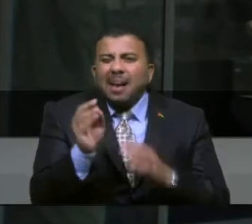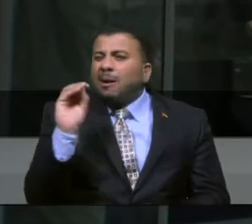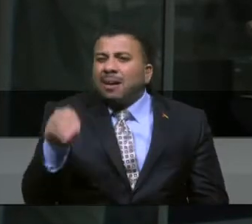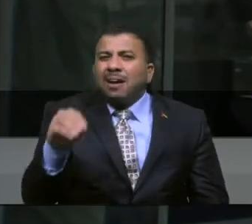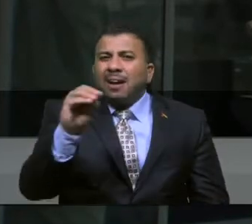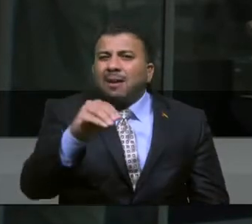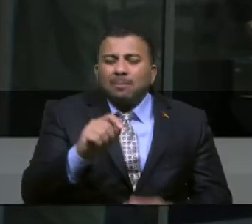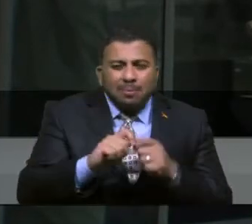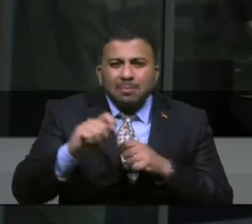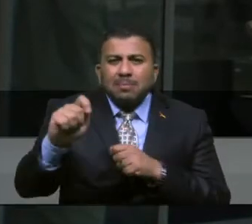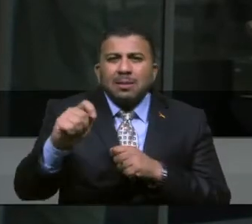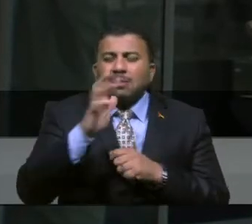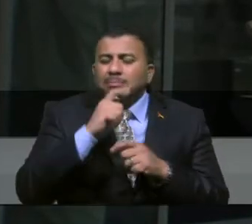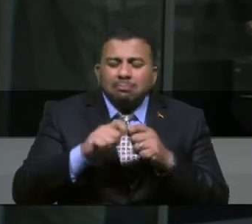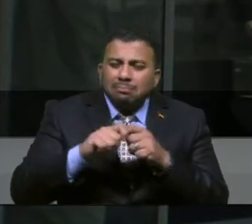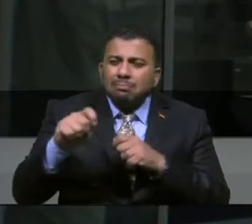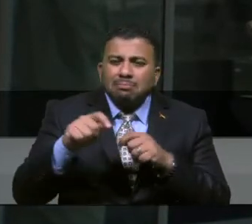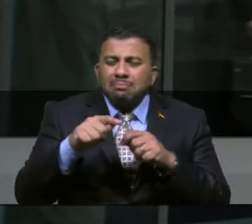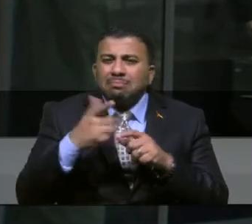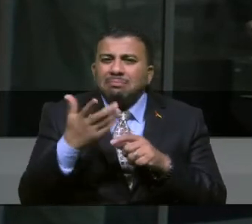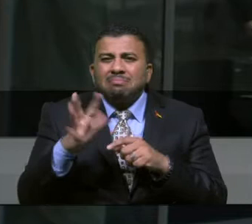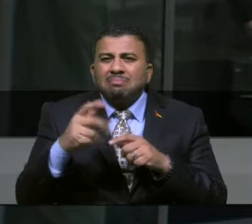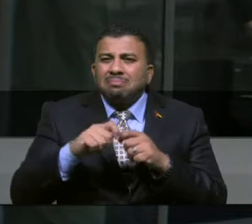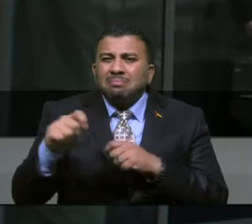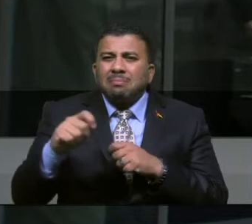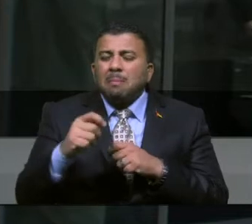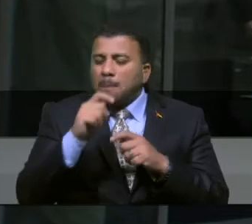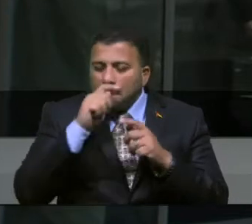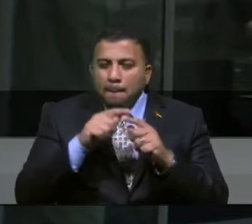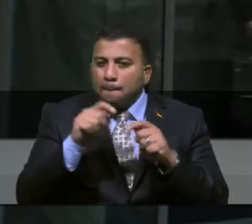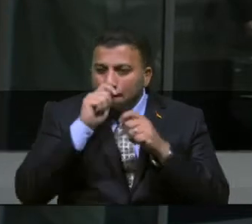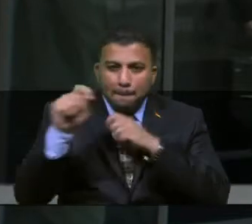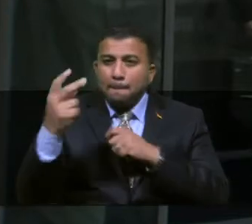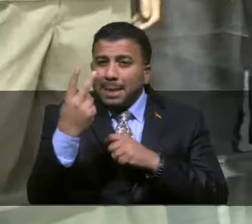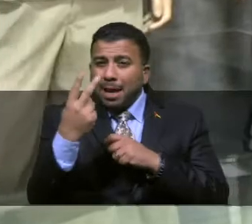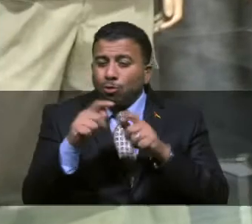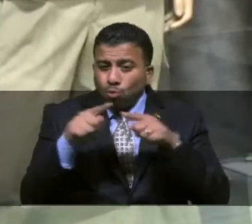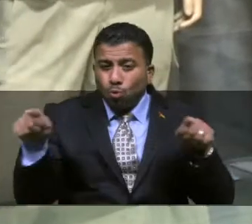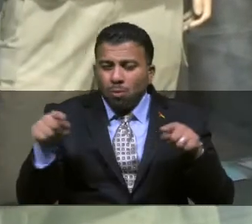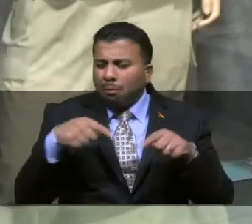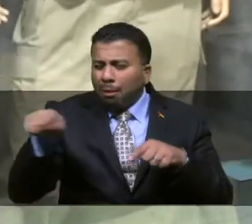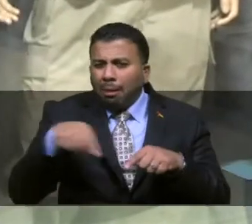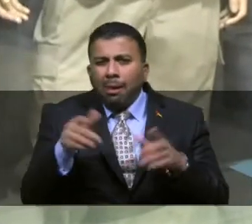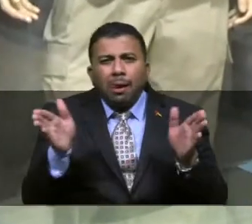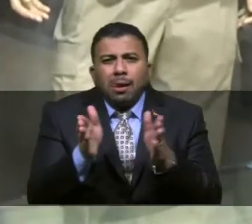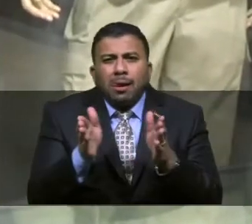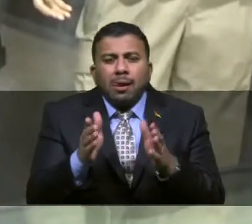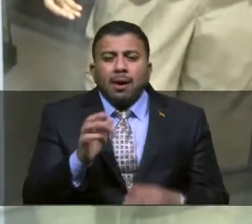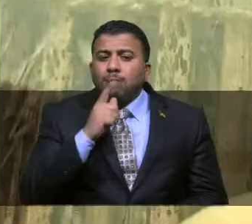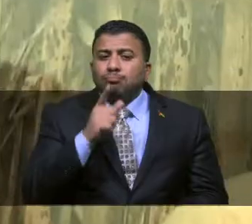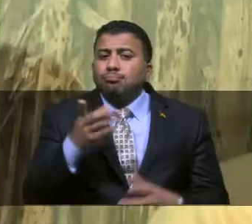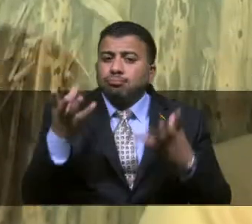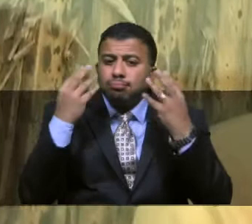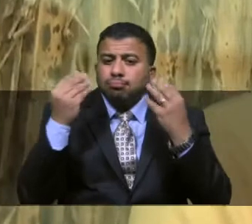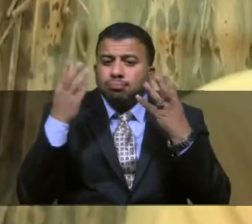مركبات تقريبا اللي هي مساحتها لا تزيد عن 2 متر طول، وأيضا بالنسبة 1.5 متر عرض. وفيه أيضا تتعرف